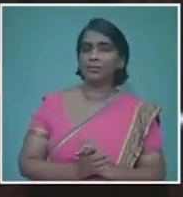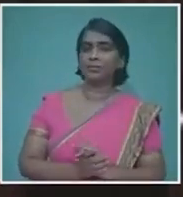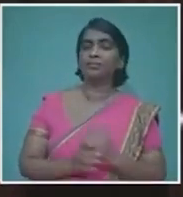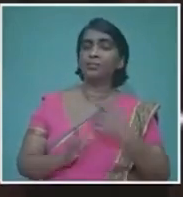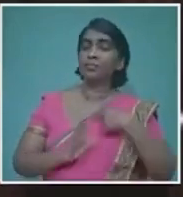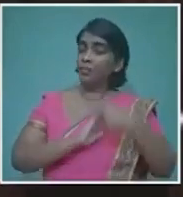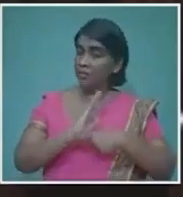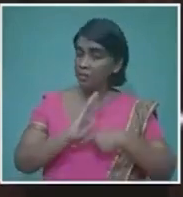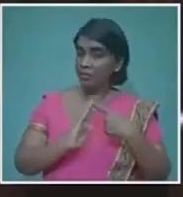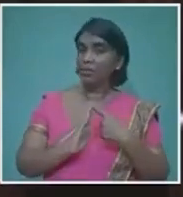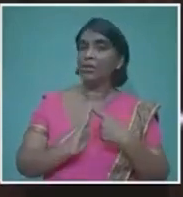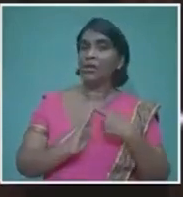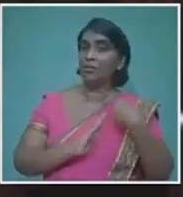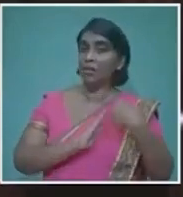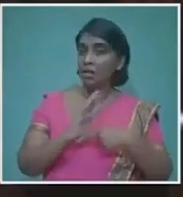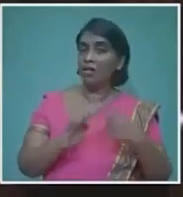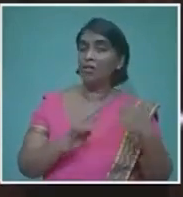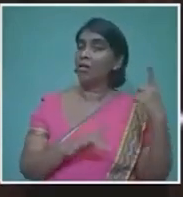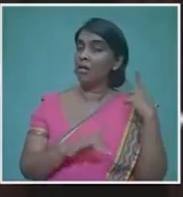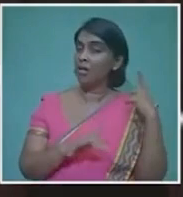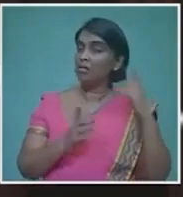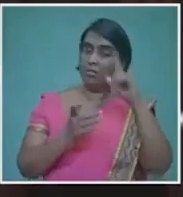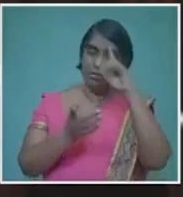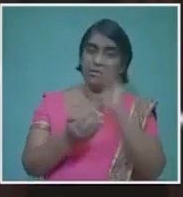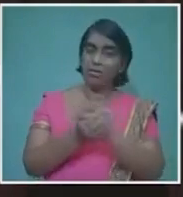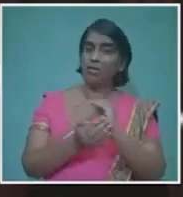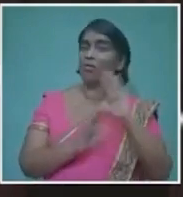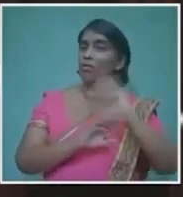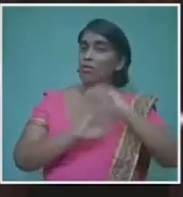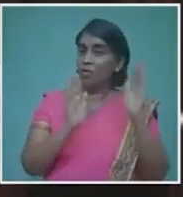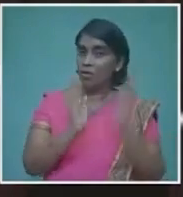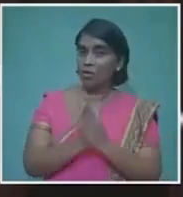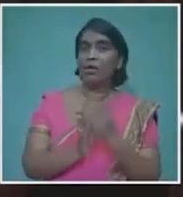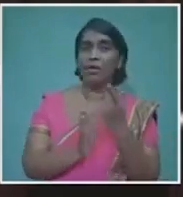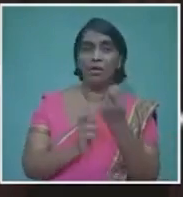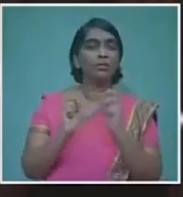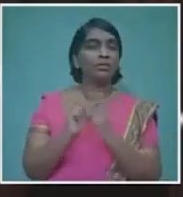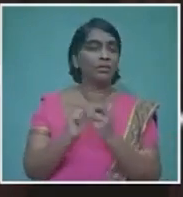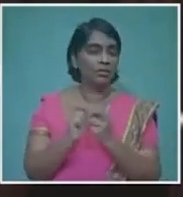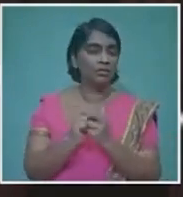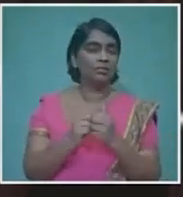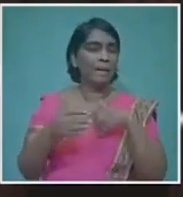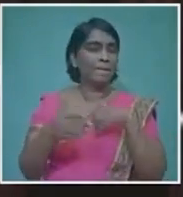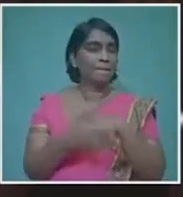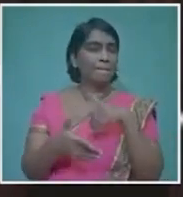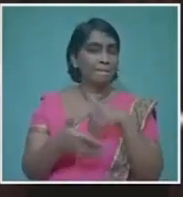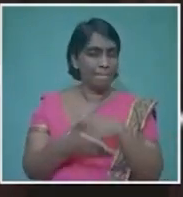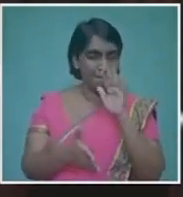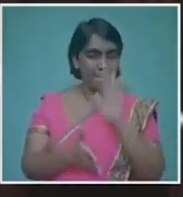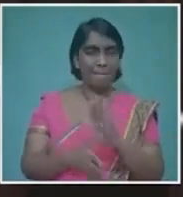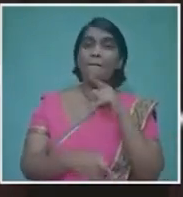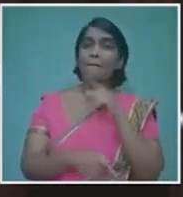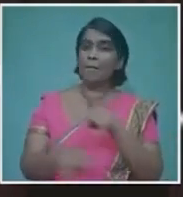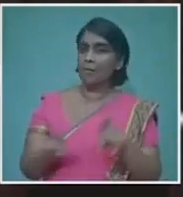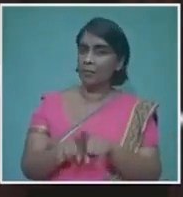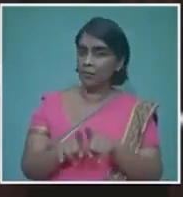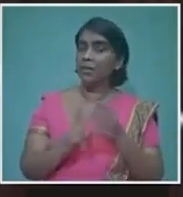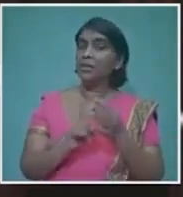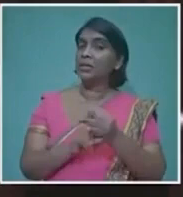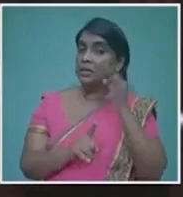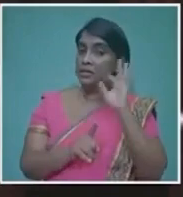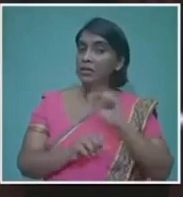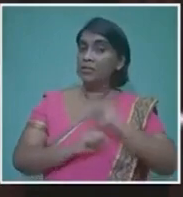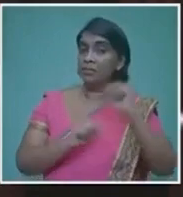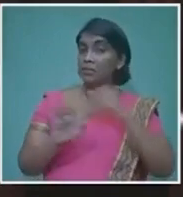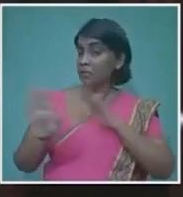මුළු ලංකාවේ ලංකා හමුදා සේවයේ ආරක්ෂක අංශවල ඉන්න කට්ටියත් මේ ආර්ථික අර්බුදයෙන් පීඩාවට ලක් වෙලා ඉන්න කියන එක. ඉතින් ඒක නිසා ජනාධිපතිතුමා